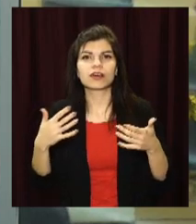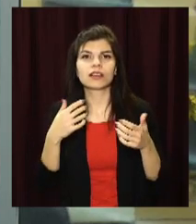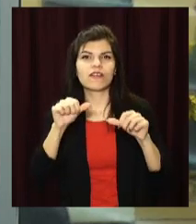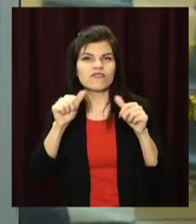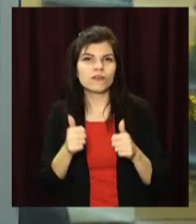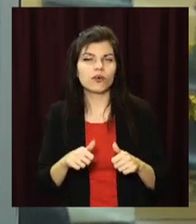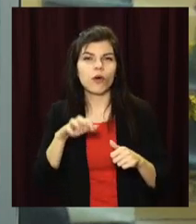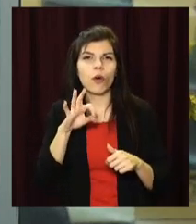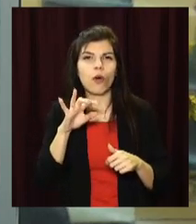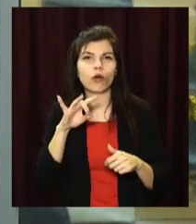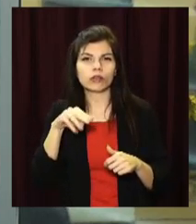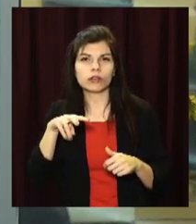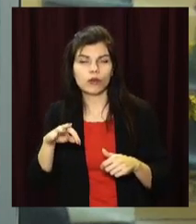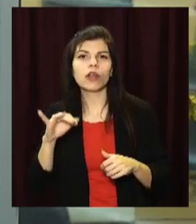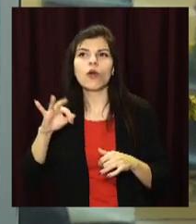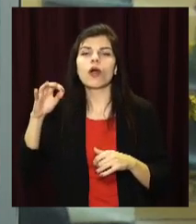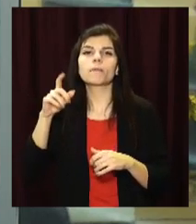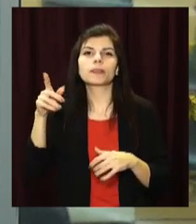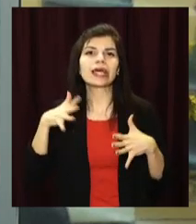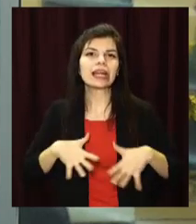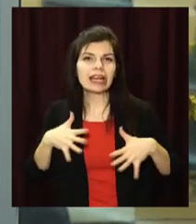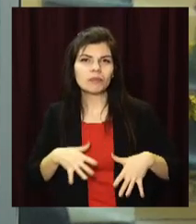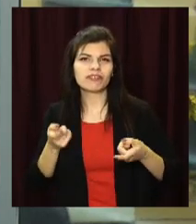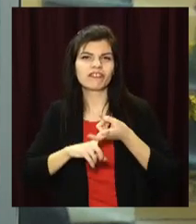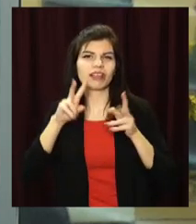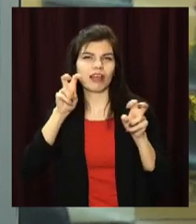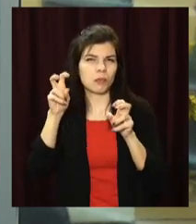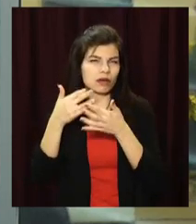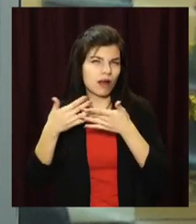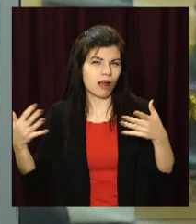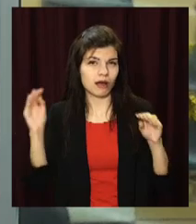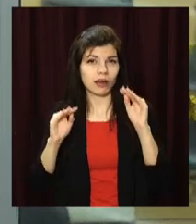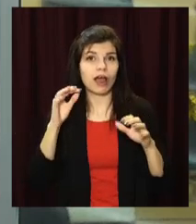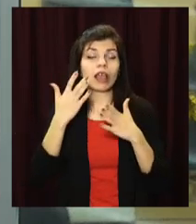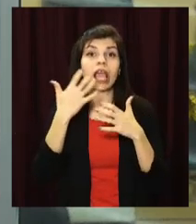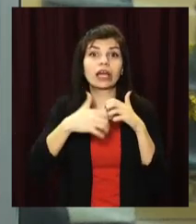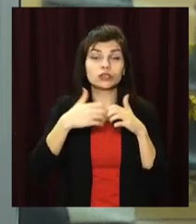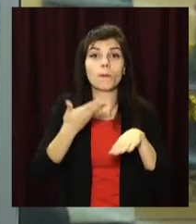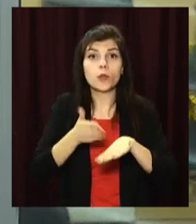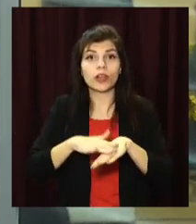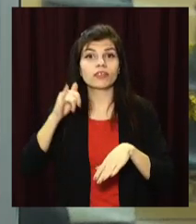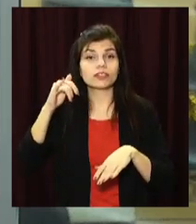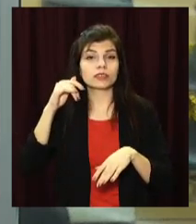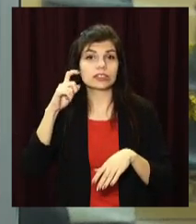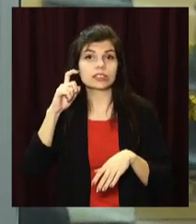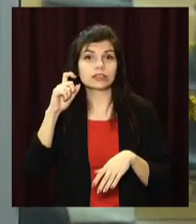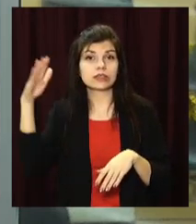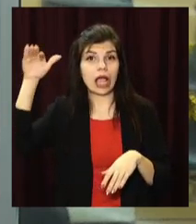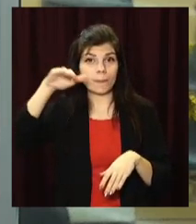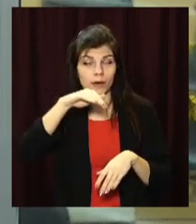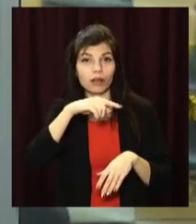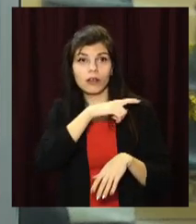ОРДЛО та анексії Криму. У мережі інтернет-агітаторів також були мешканці Херсонської, Полтавської та Закарпатської областей. Триває